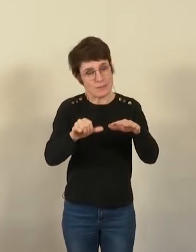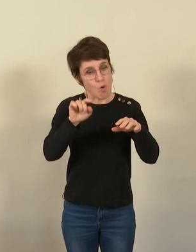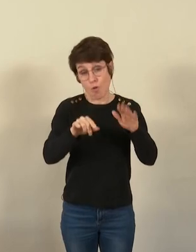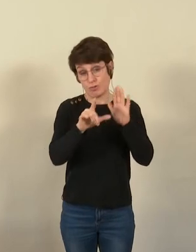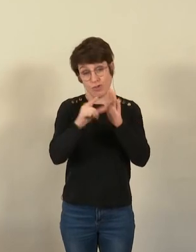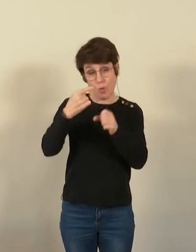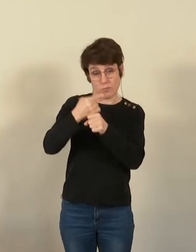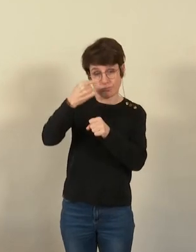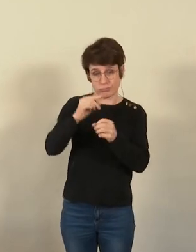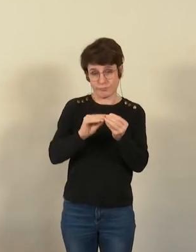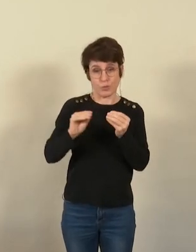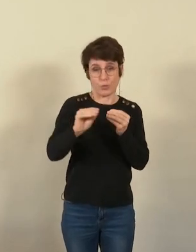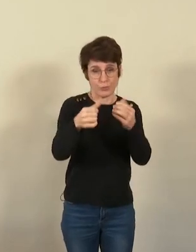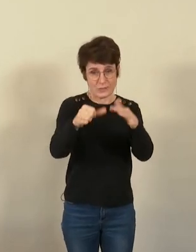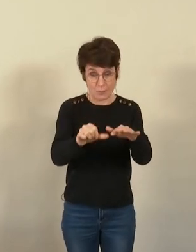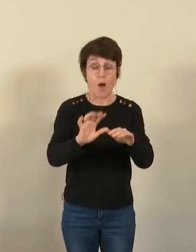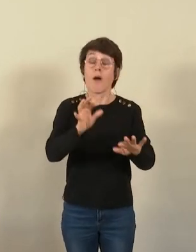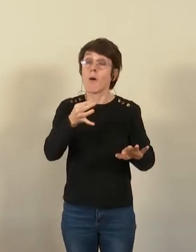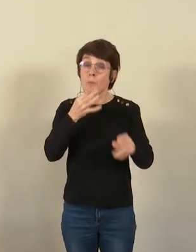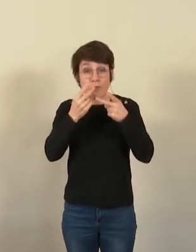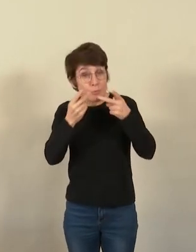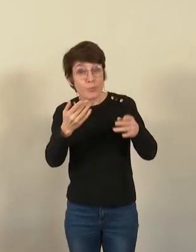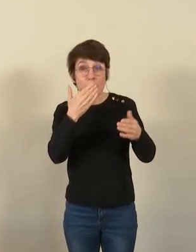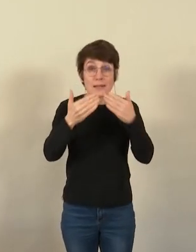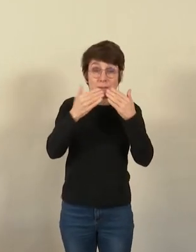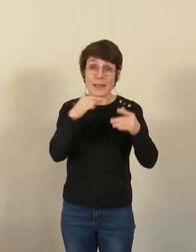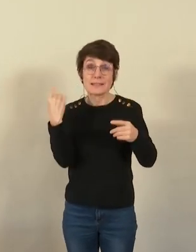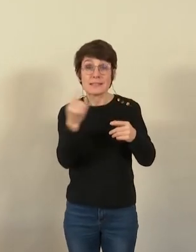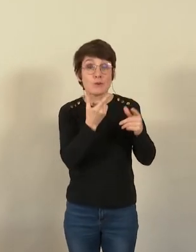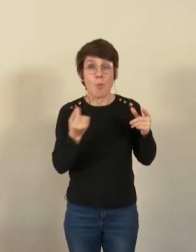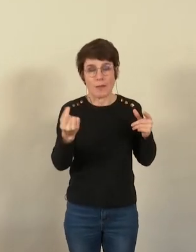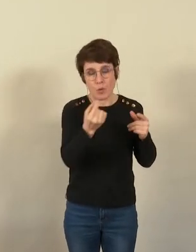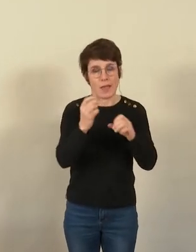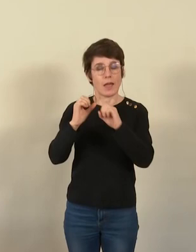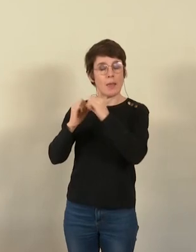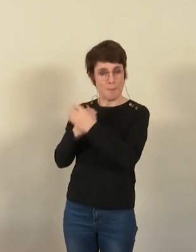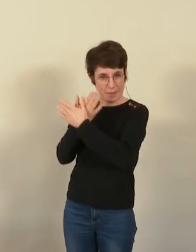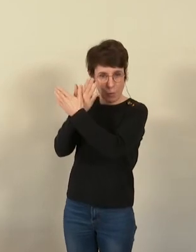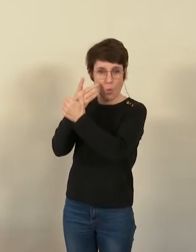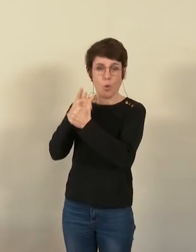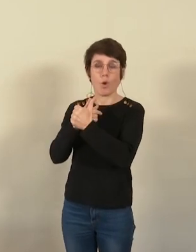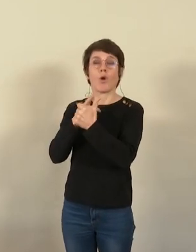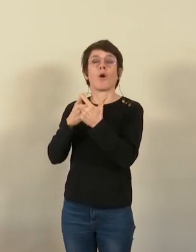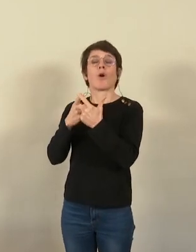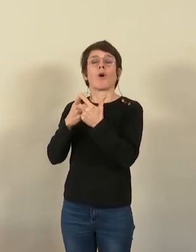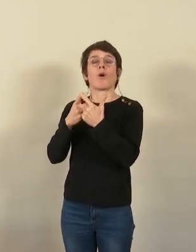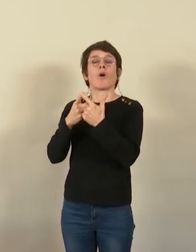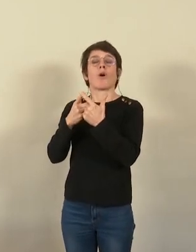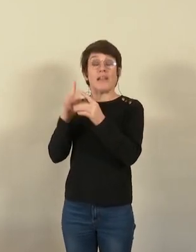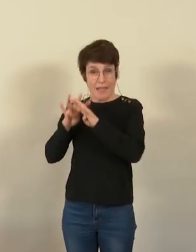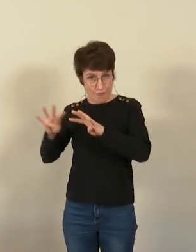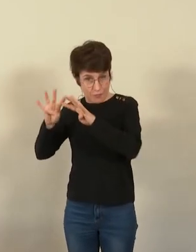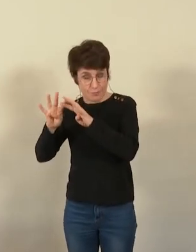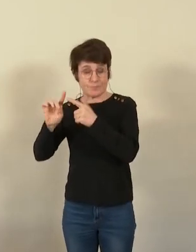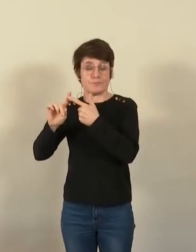et nous en profitons ici pour remercier les partenaires avec lesquels nous avons travaillé la métropole de de de Grenoble la caisse d'allocation familiale